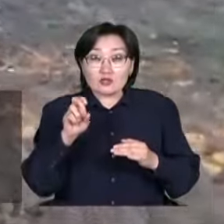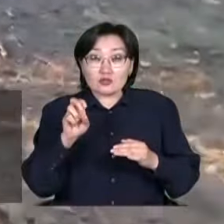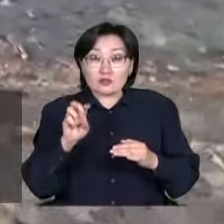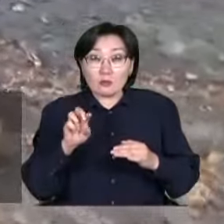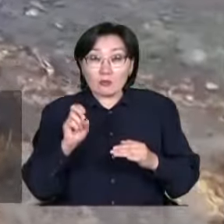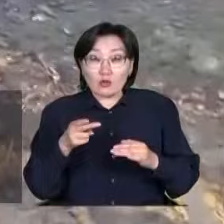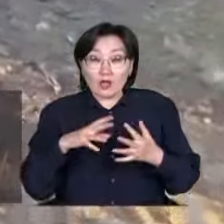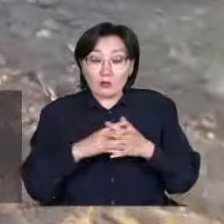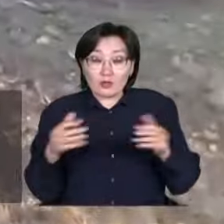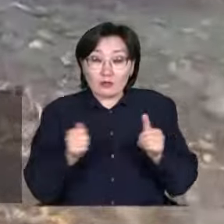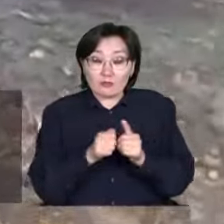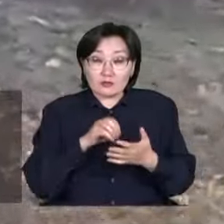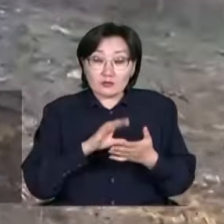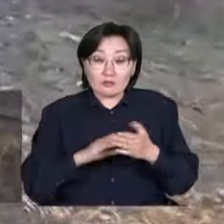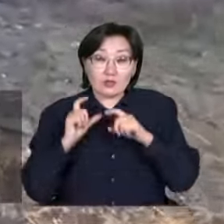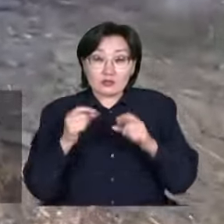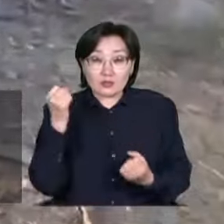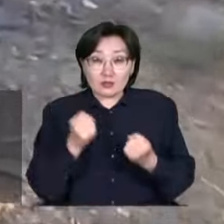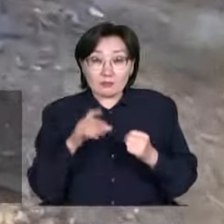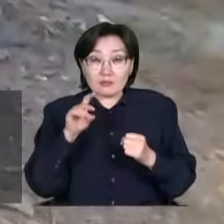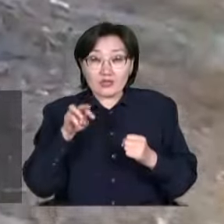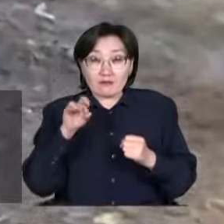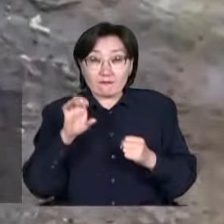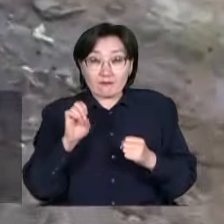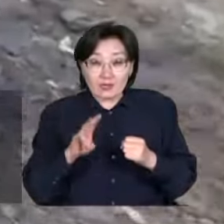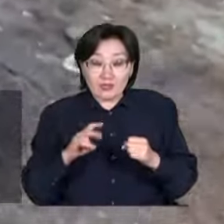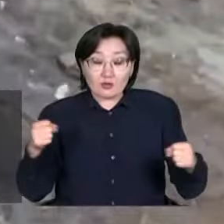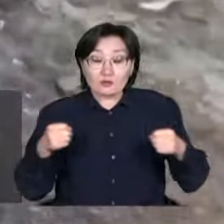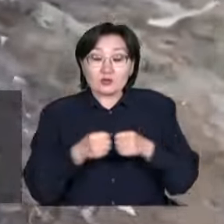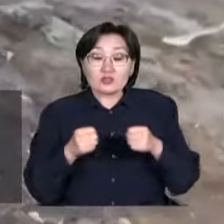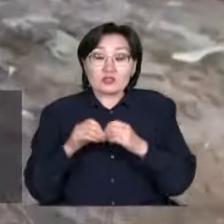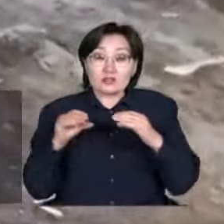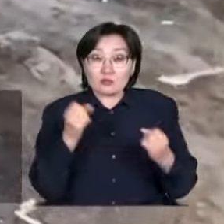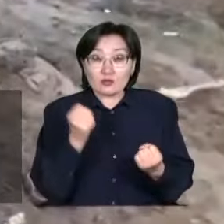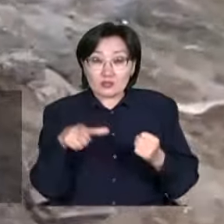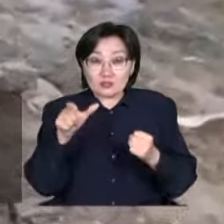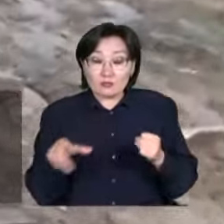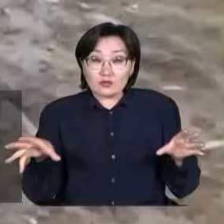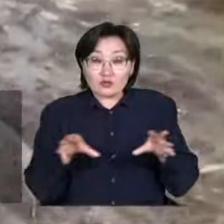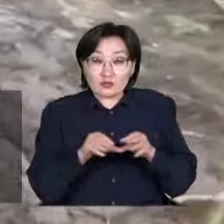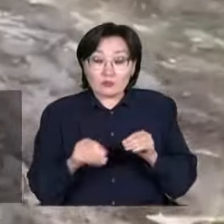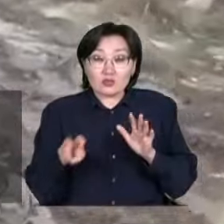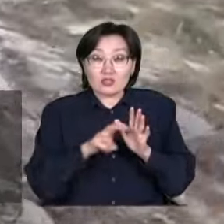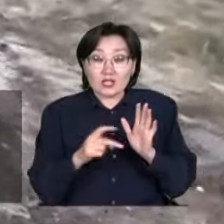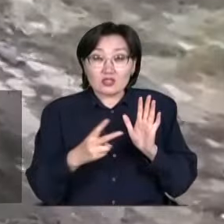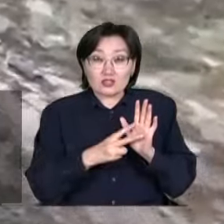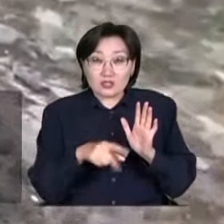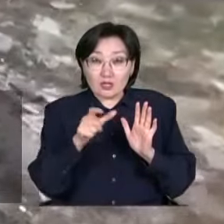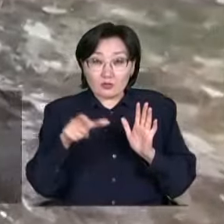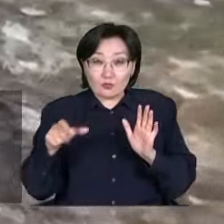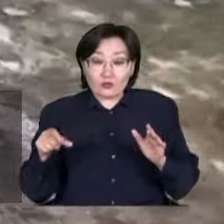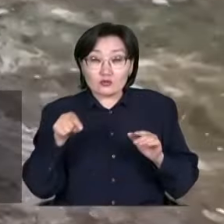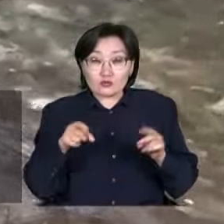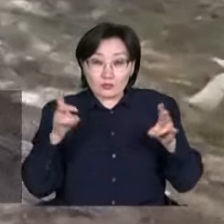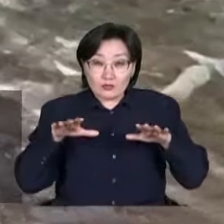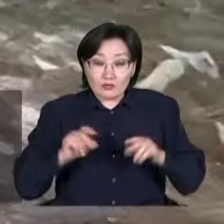маңында тіркелген. Ауыр жүк көлігі мен минивеннің соғылуынан жеңіл машинаның жүргізушісімен бірге отырған 7 жолаушысы сол